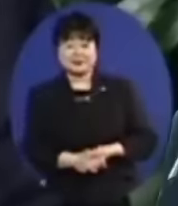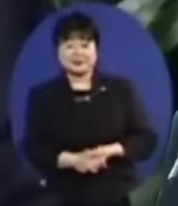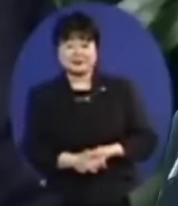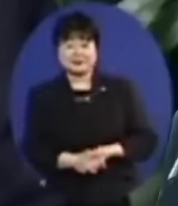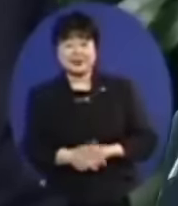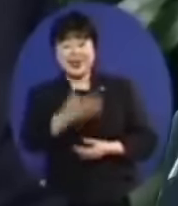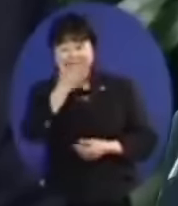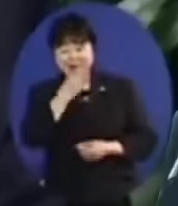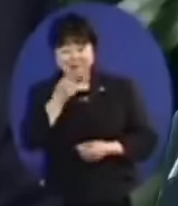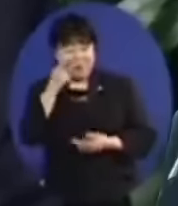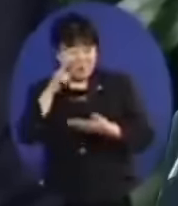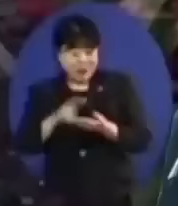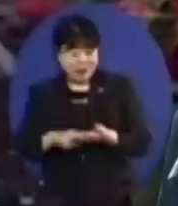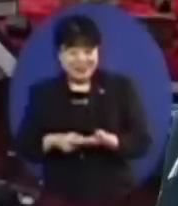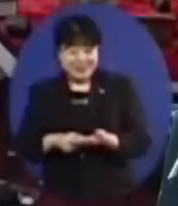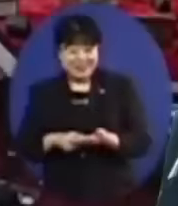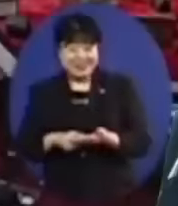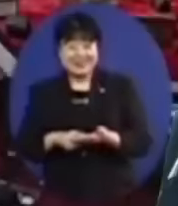행복을 발견하고